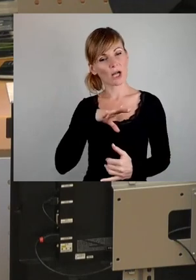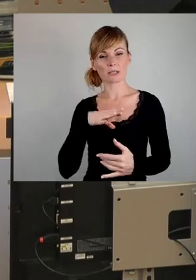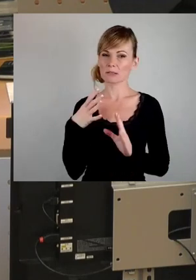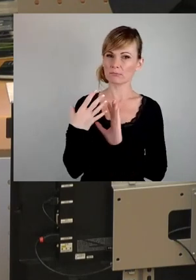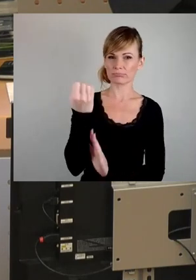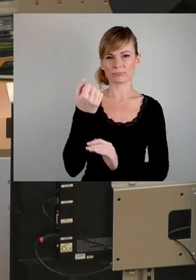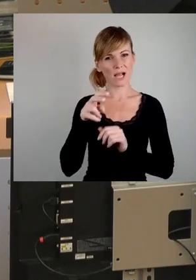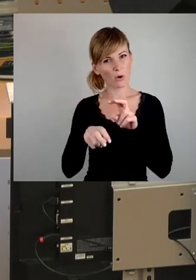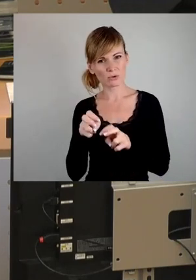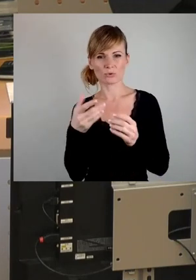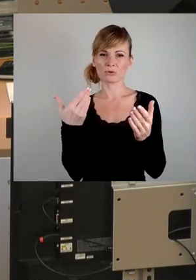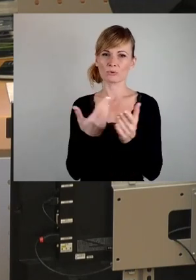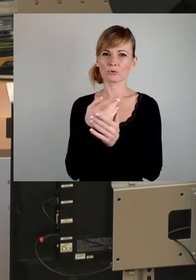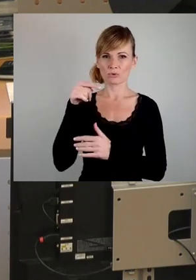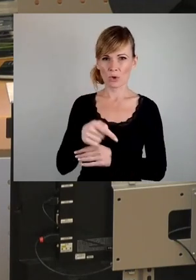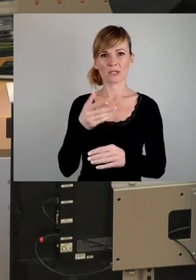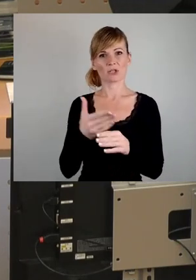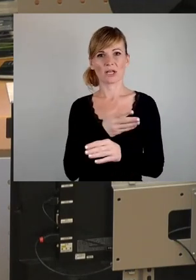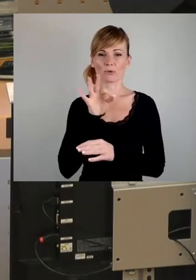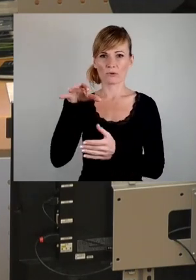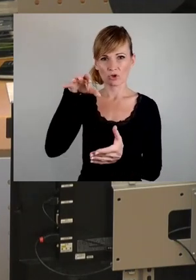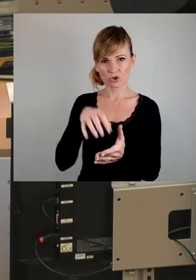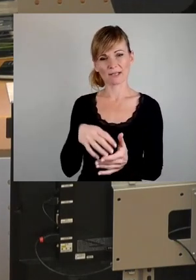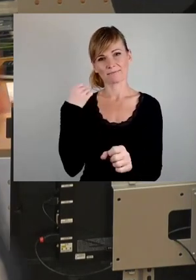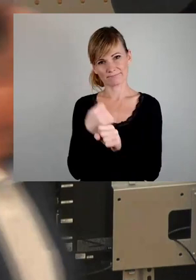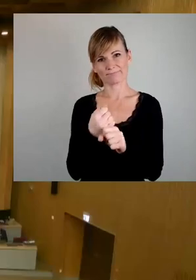richtungsweisende Entscheidung fällt. Vielen Dank.